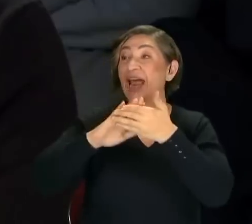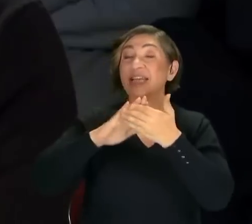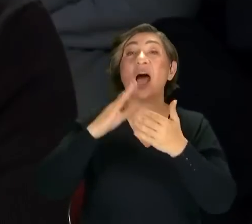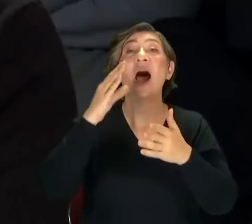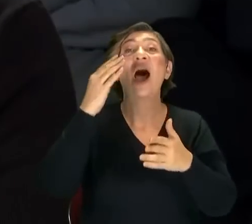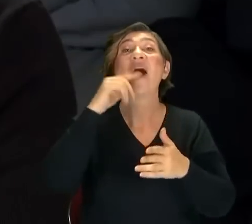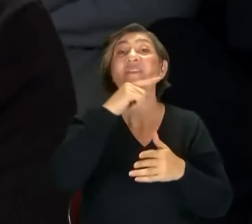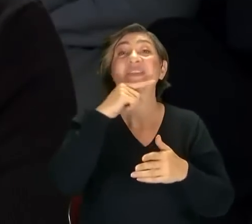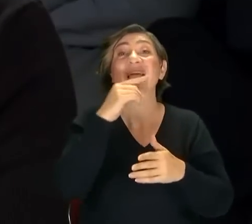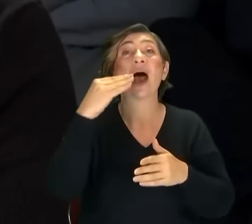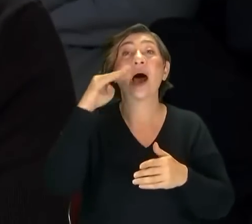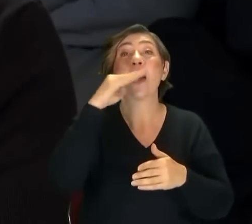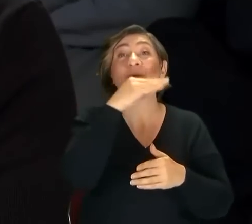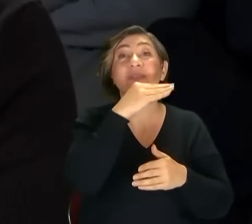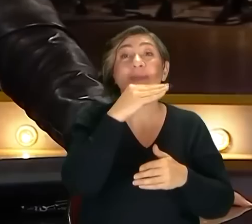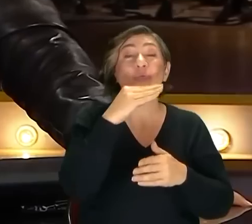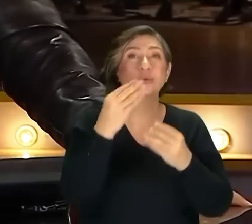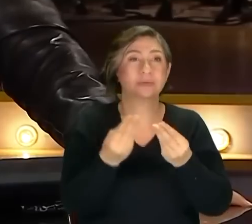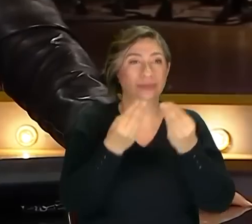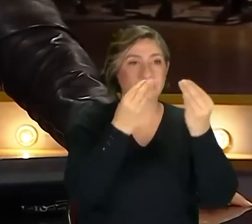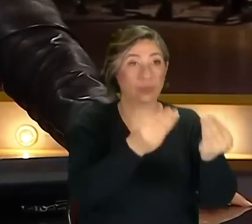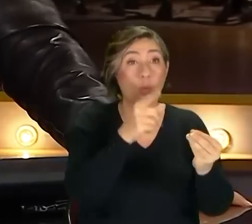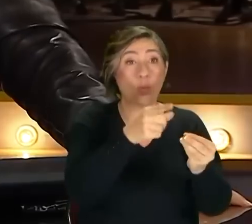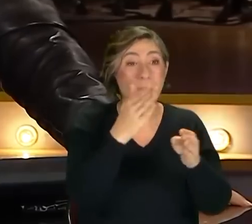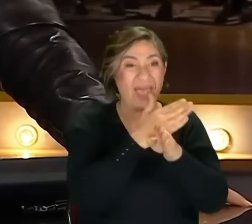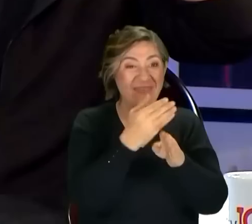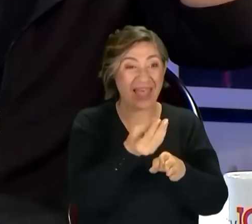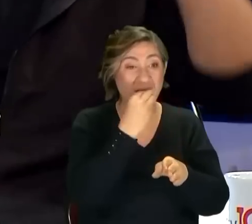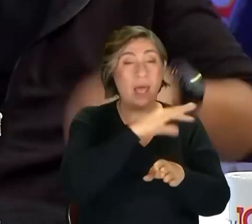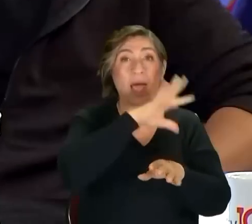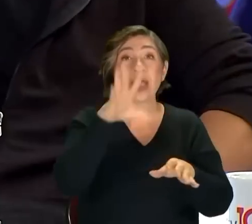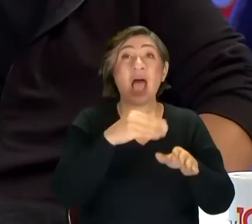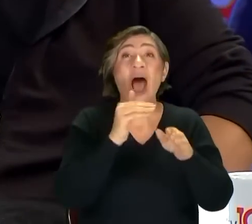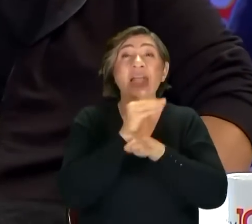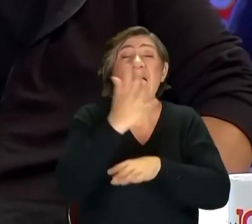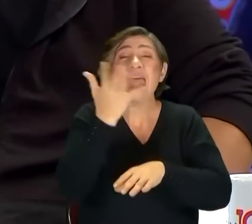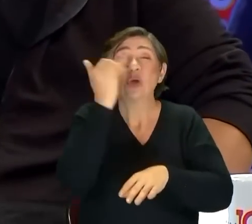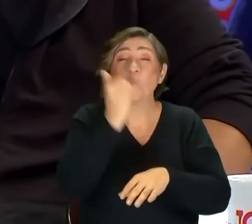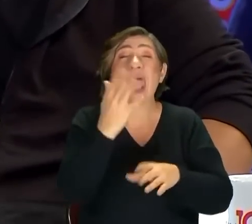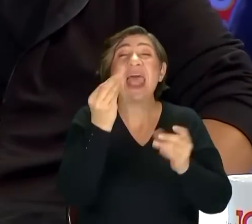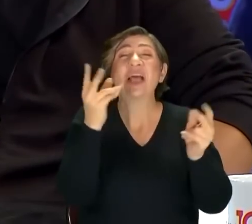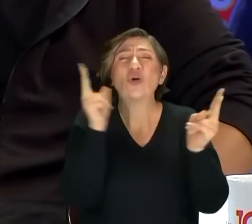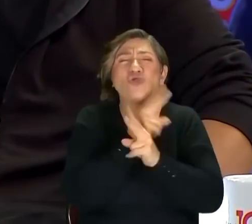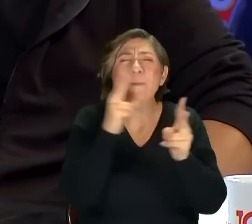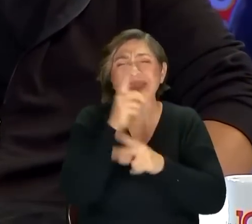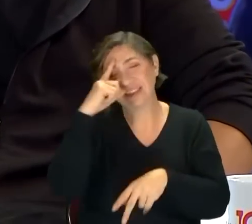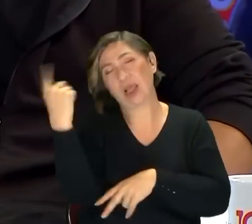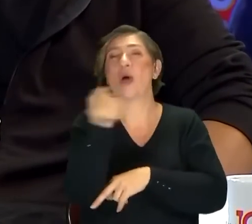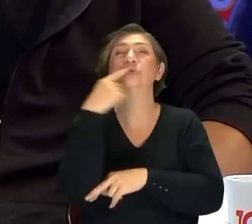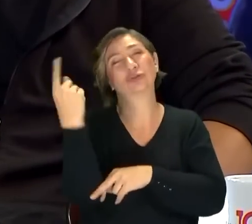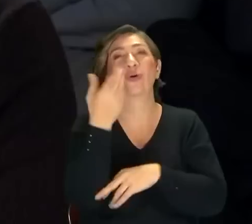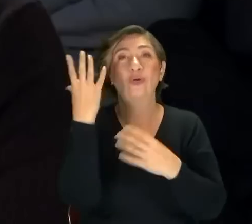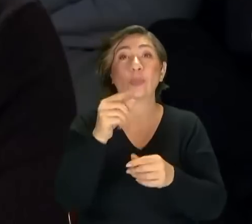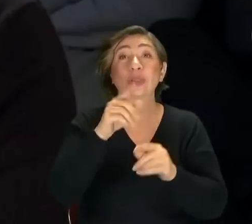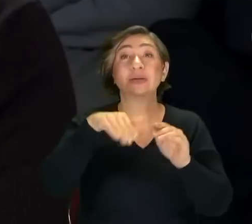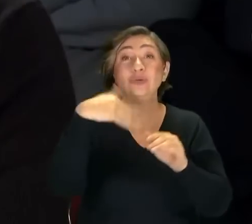Afrika armudu marulayı ikram eder. Marula meyvesini yiyen herkes hayatlarının en kötü ve en komik sarhoşluğunu yaşarlar. Bundan